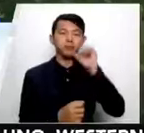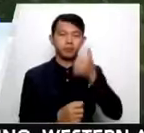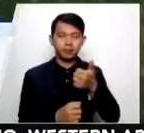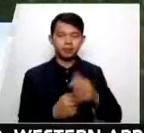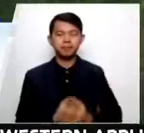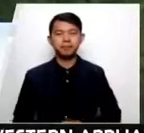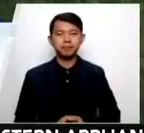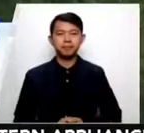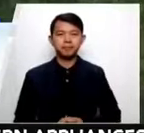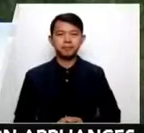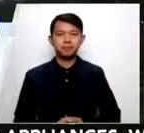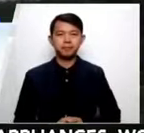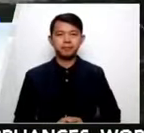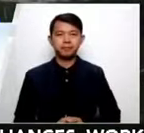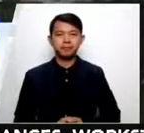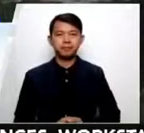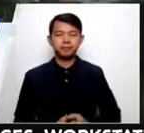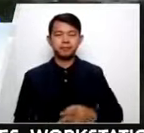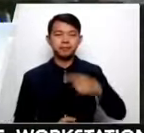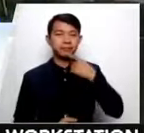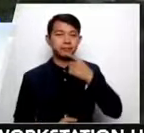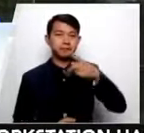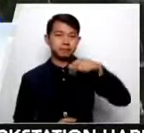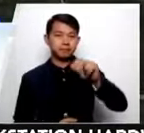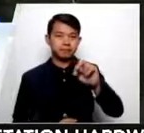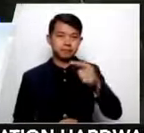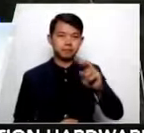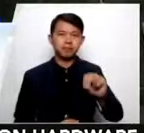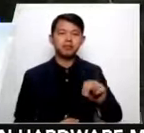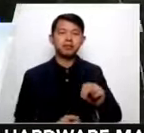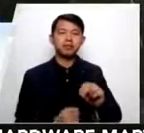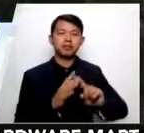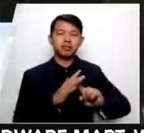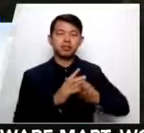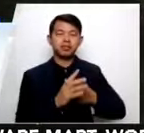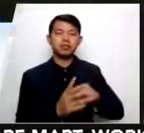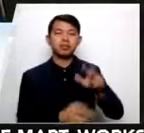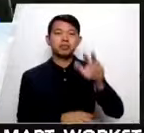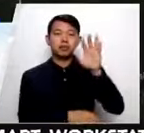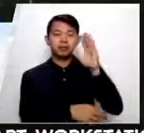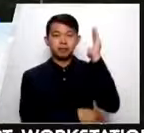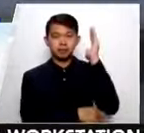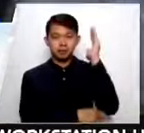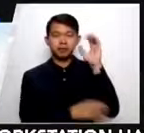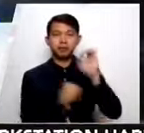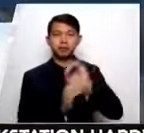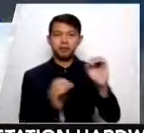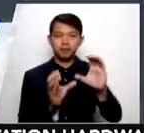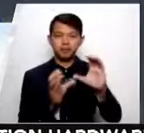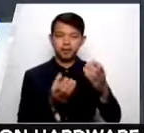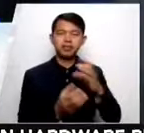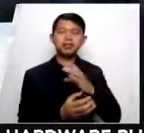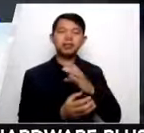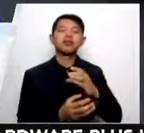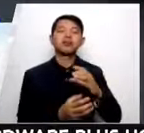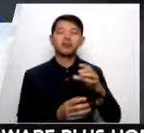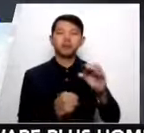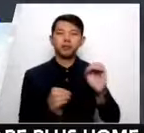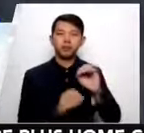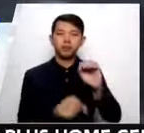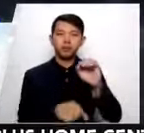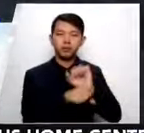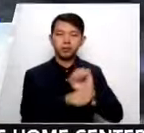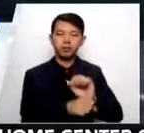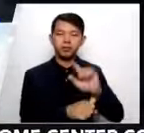Lacuna Pangan, wala nang pasok mula tanghali ang lahat ng empleyado sa City Hall, pati ang lahat ng antas sa mga pampubliko at